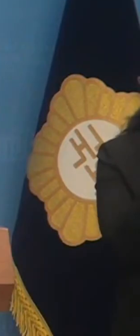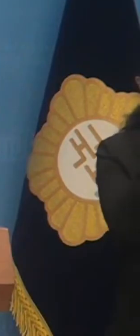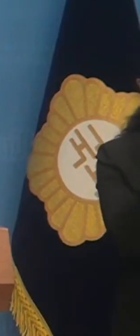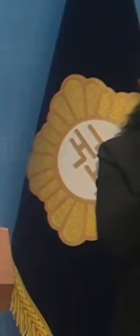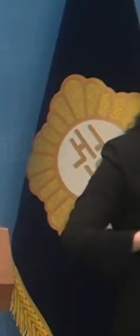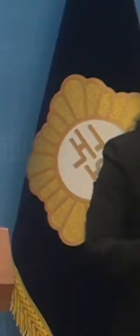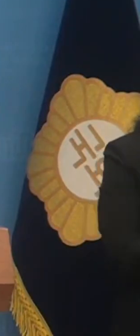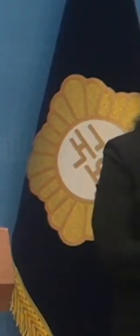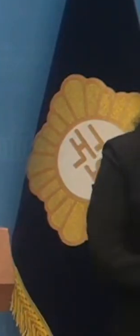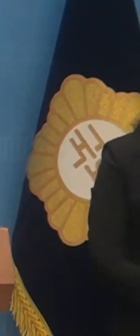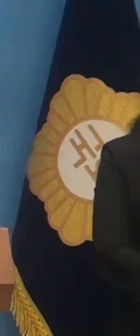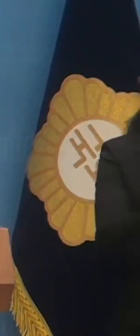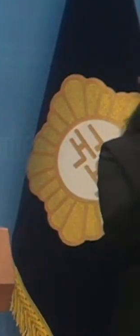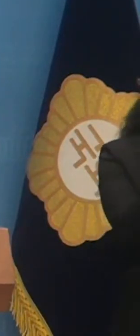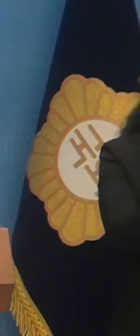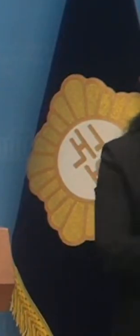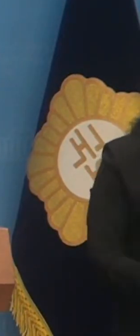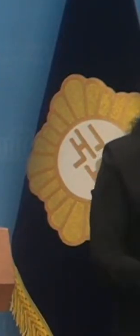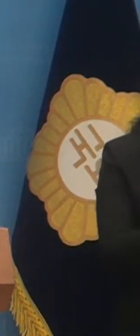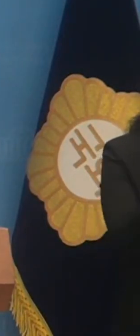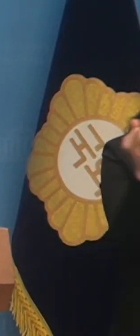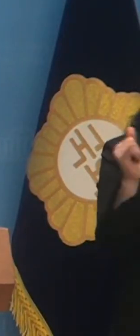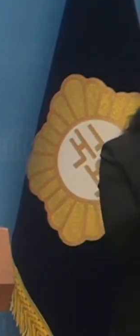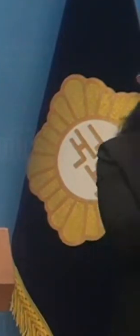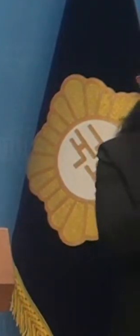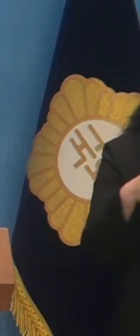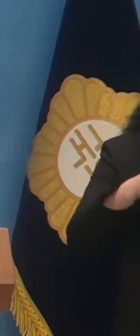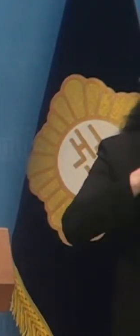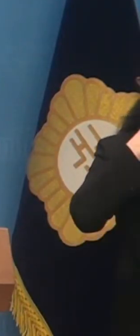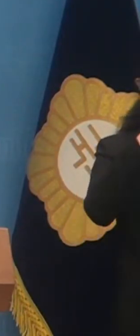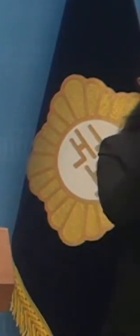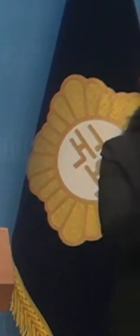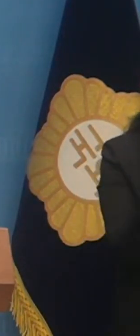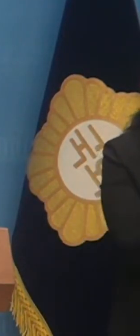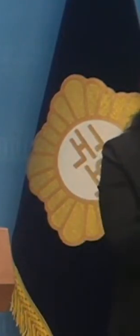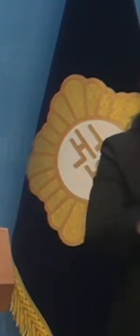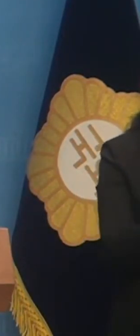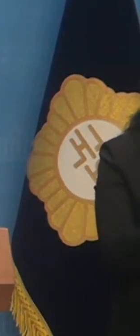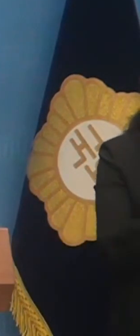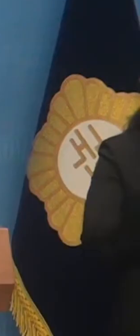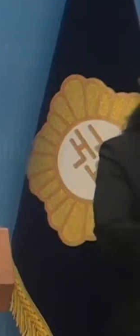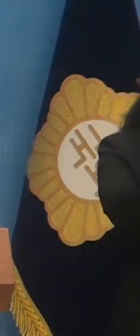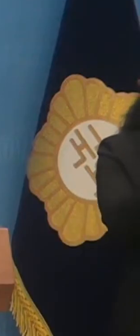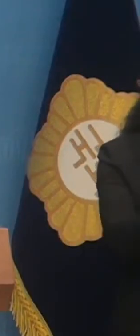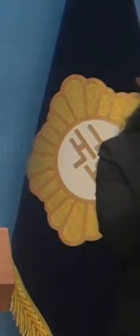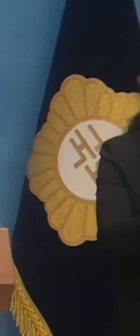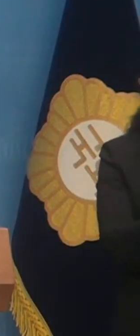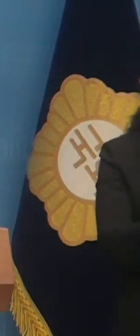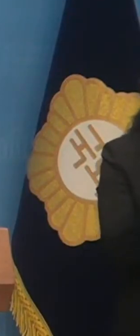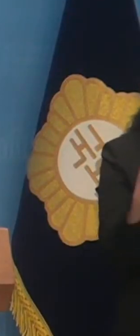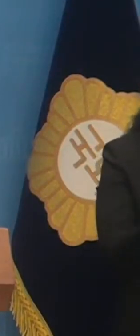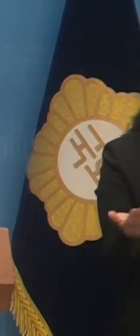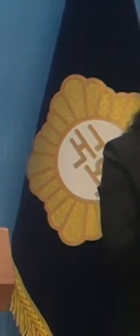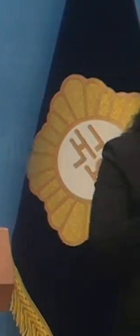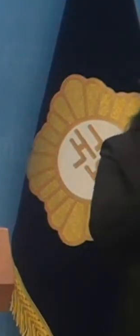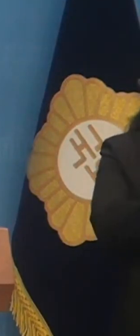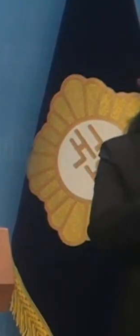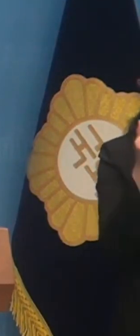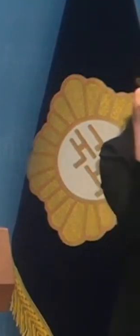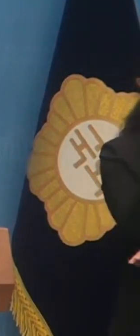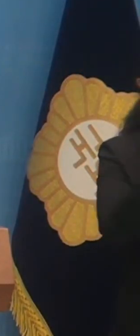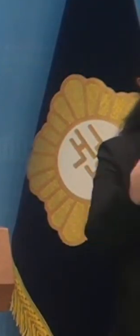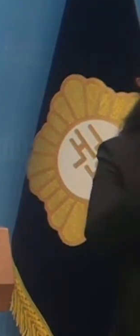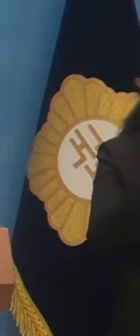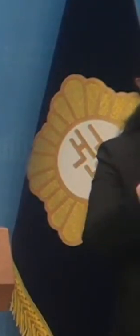지키겠습니다. 다섯째, 국민이 주도하는 개헌을 위해 개헌 절차법을 제정하고 노동, 농민